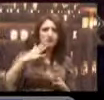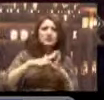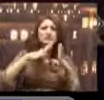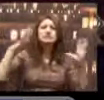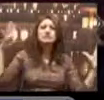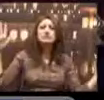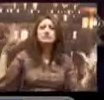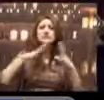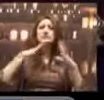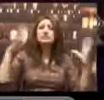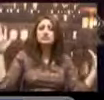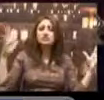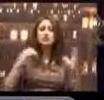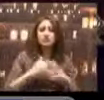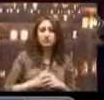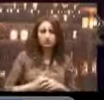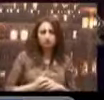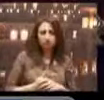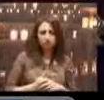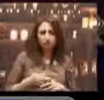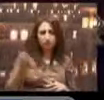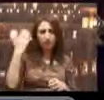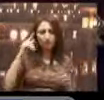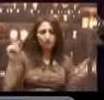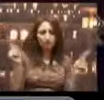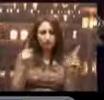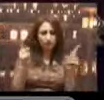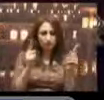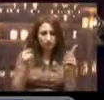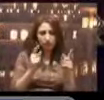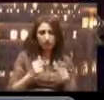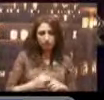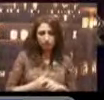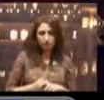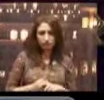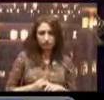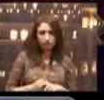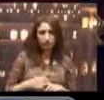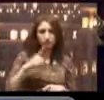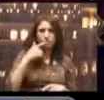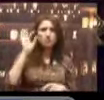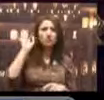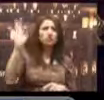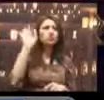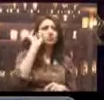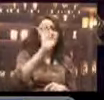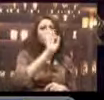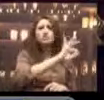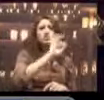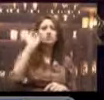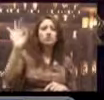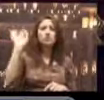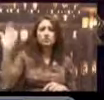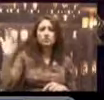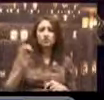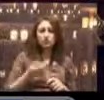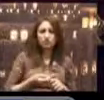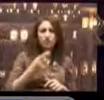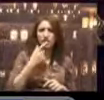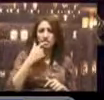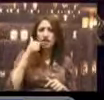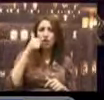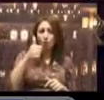اصل هو كان في الفتره دي الراجل ده نازل يعني شتيمه في كل خلق الله، بس يعني بيتكلم بمنطق ولسانه